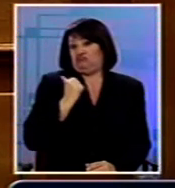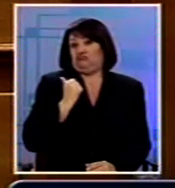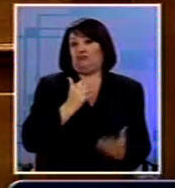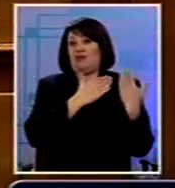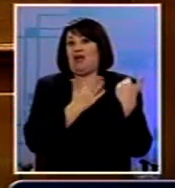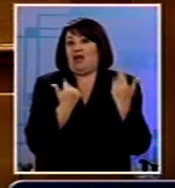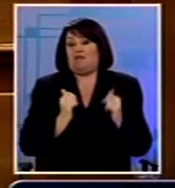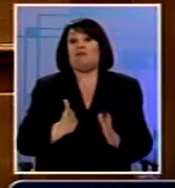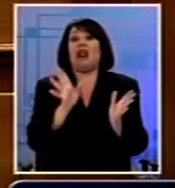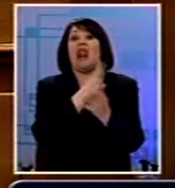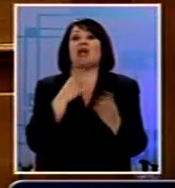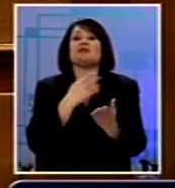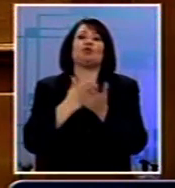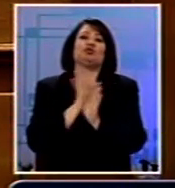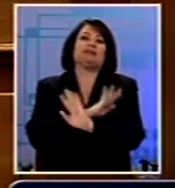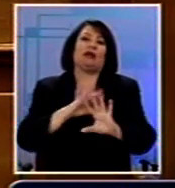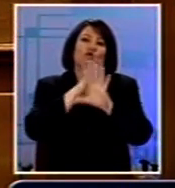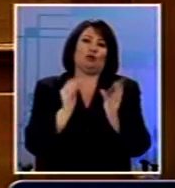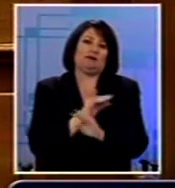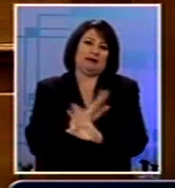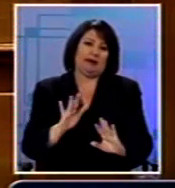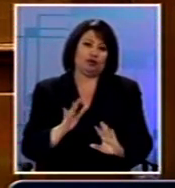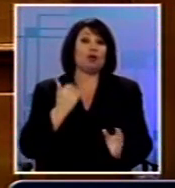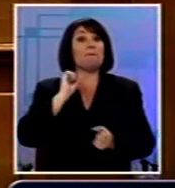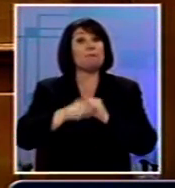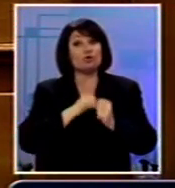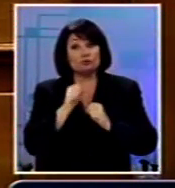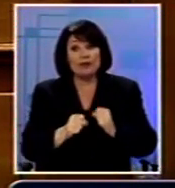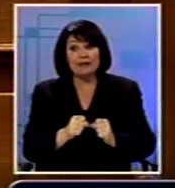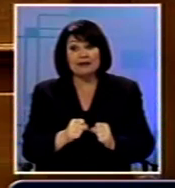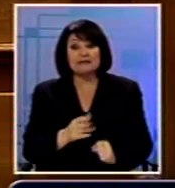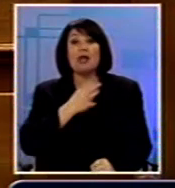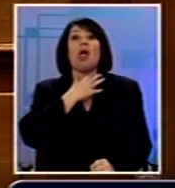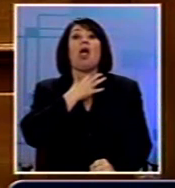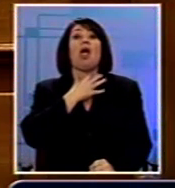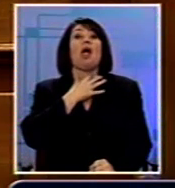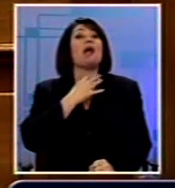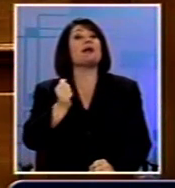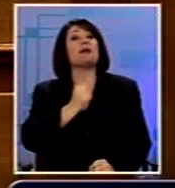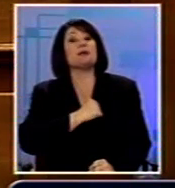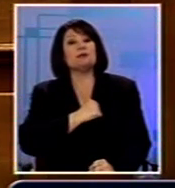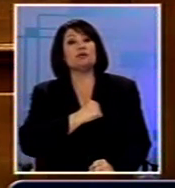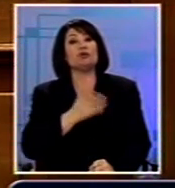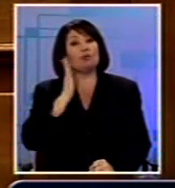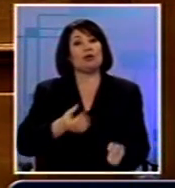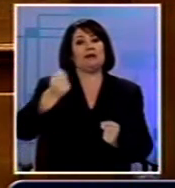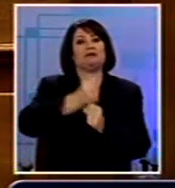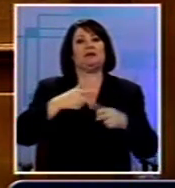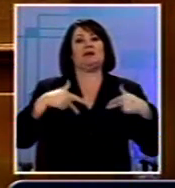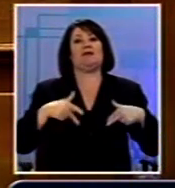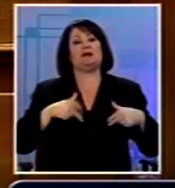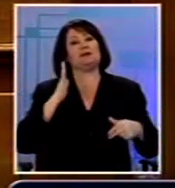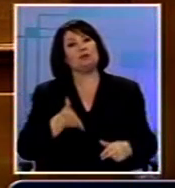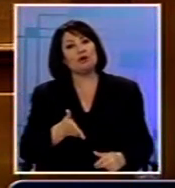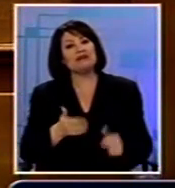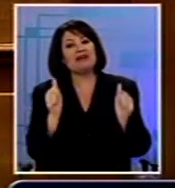μακριά. Και ο λαϊκισμός έχει τελειώσει. Προσπαθείτε απεγνωσμένα να πείσετε για την κυβερνησιμότητά σας.